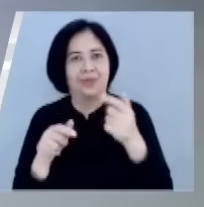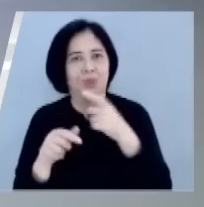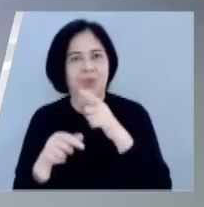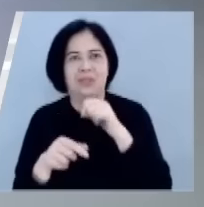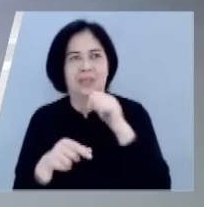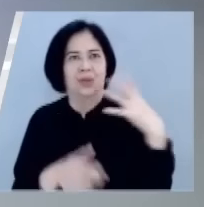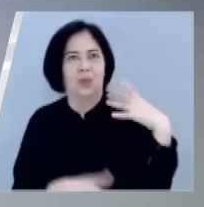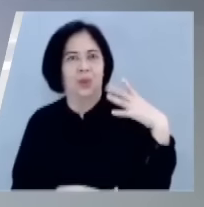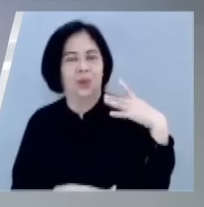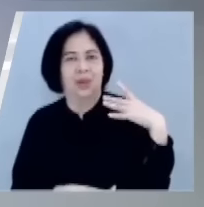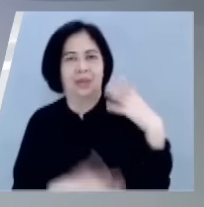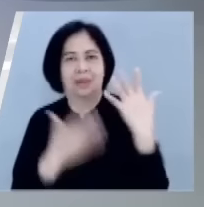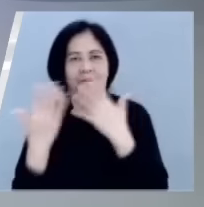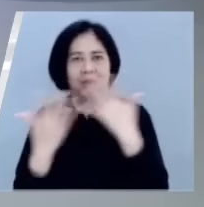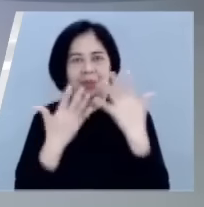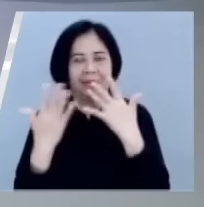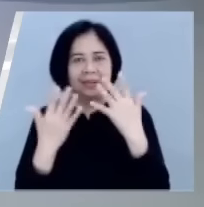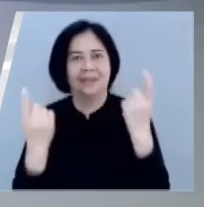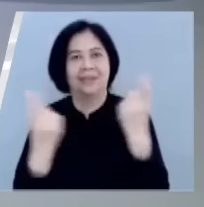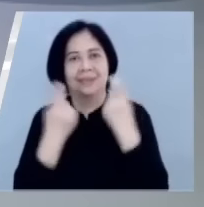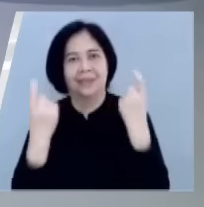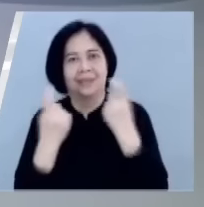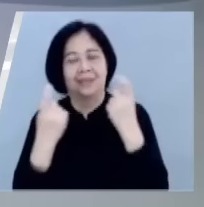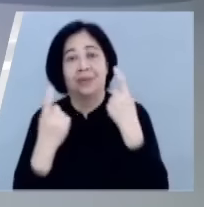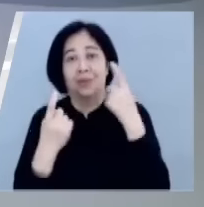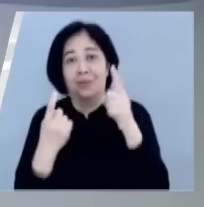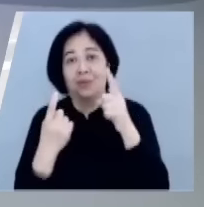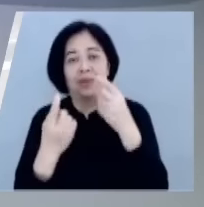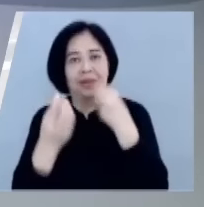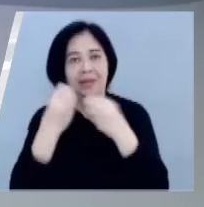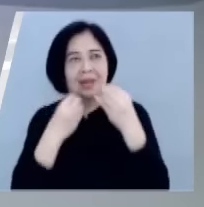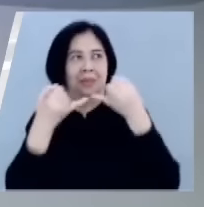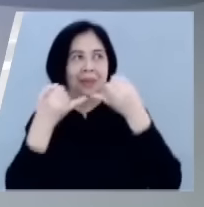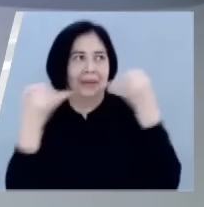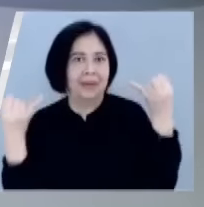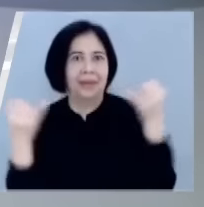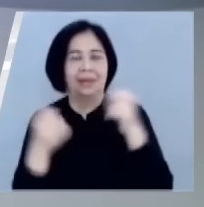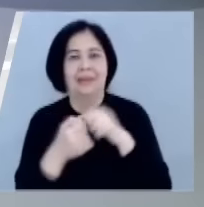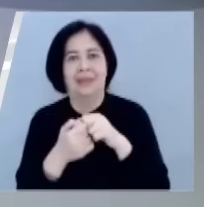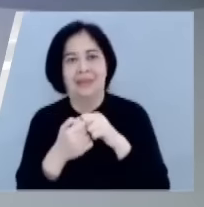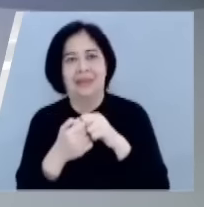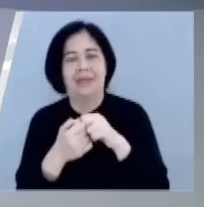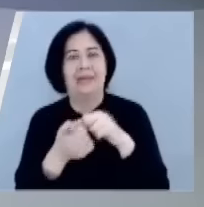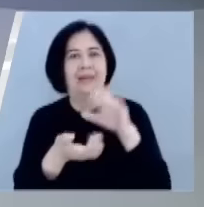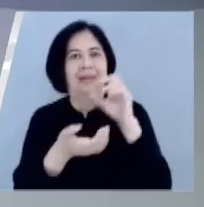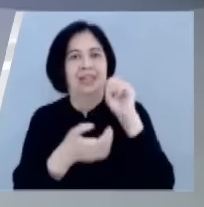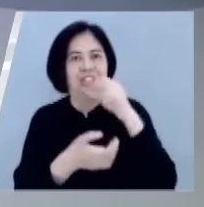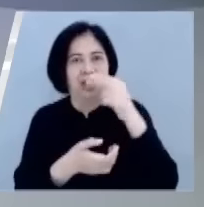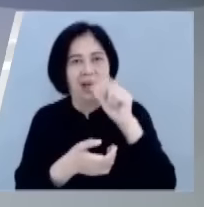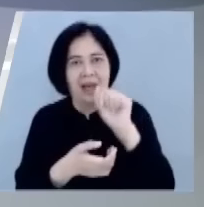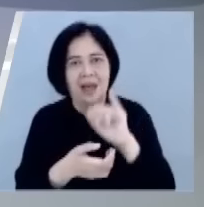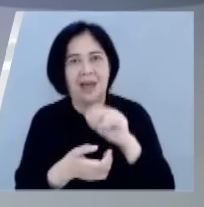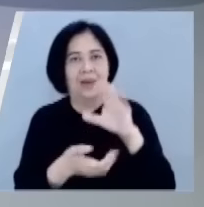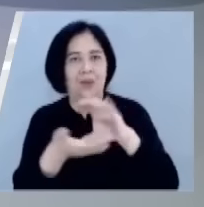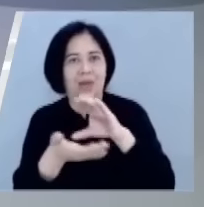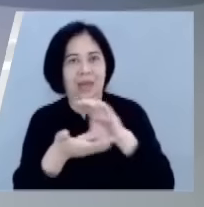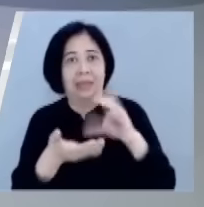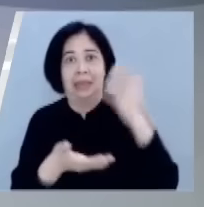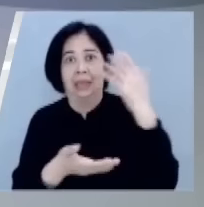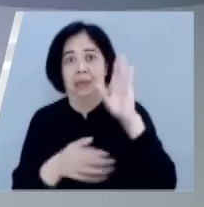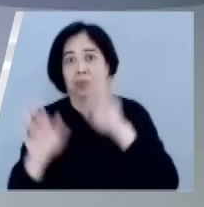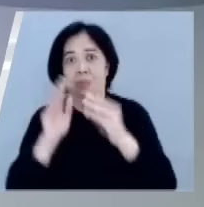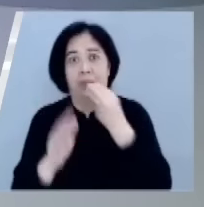ng birthday celebration para lang makakain ng spaghetti, Shanghai o cake. Kung dati naman problema ang ulam